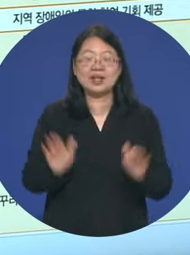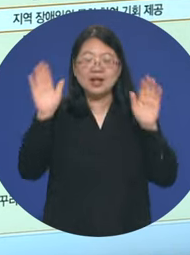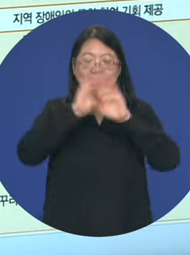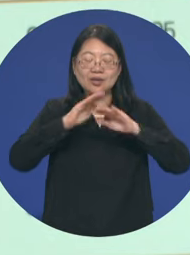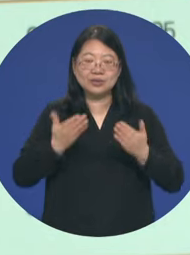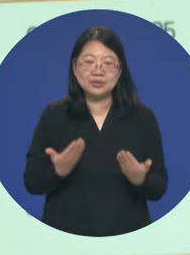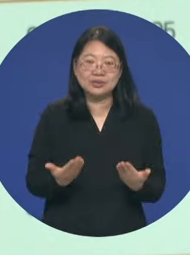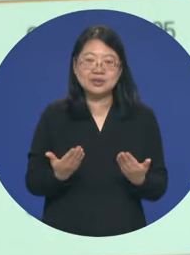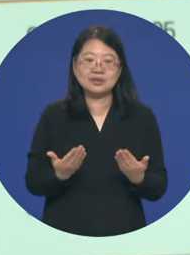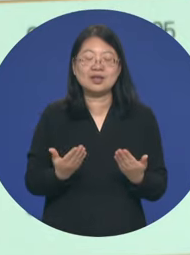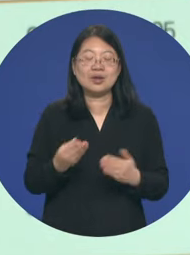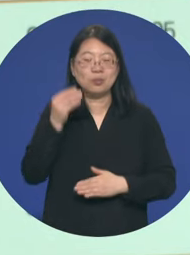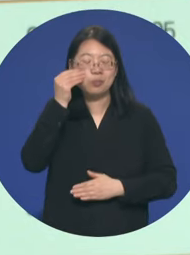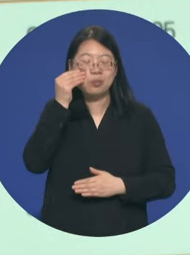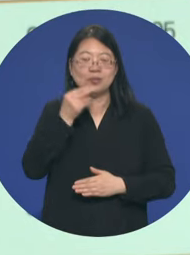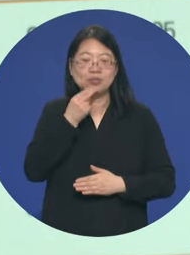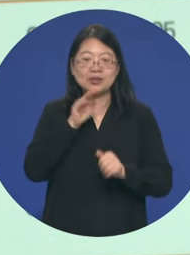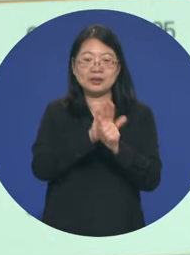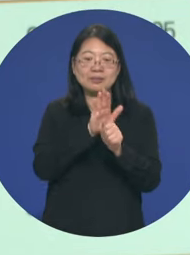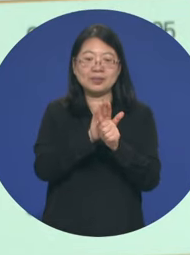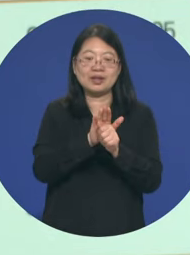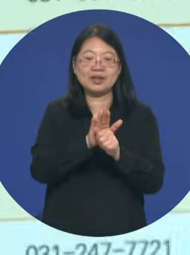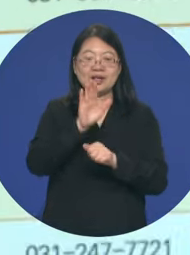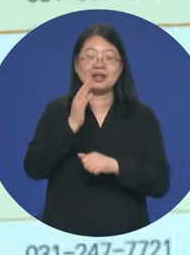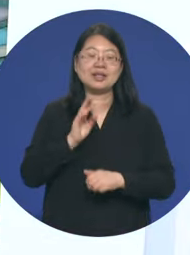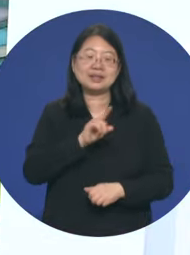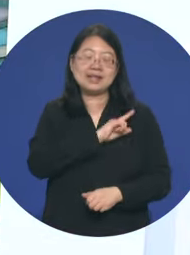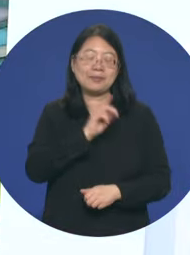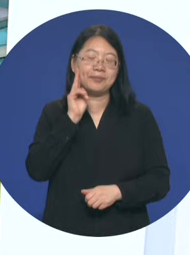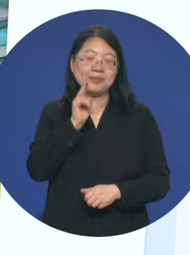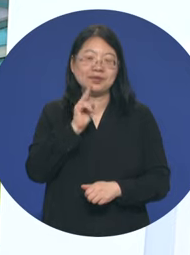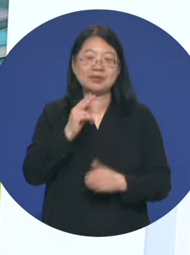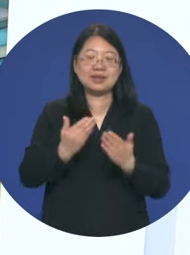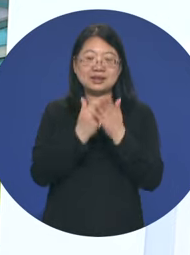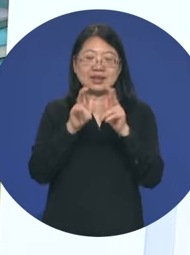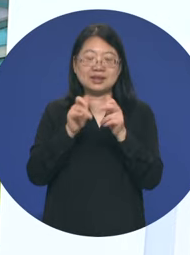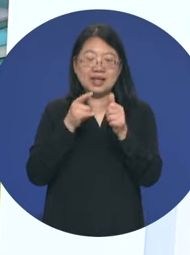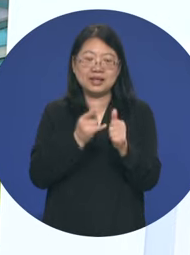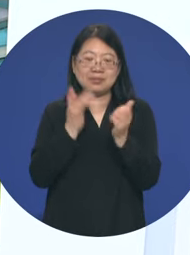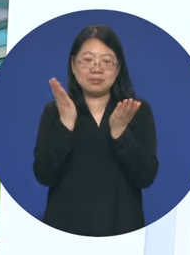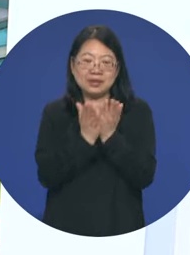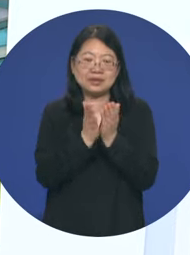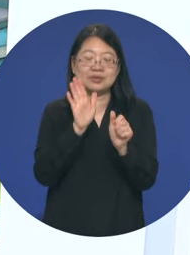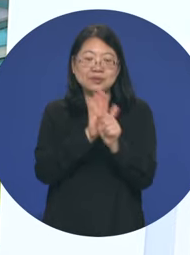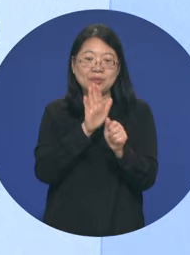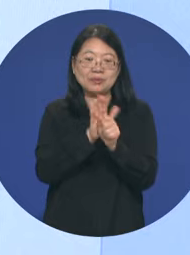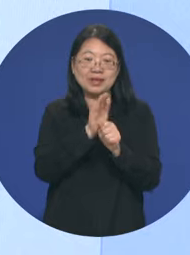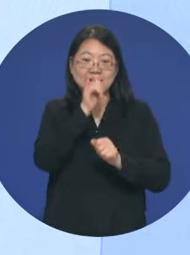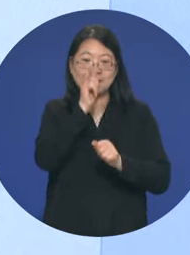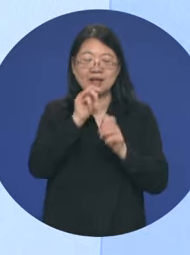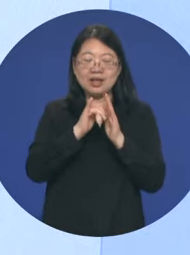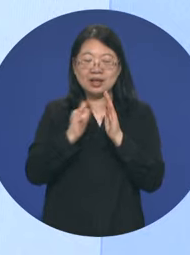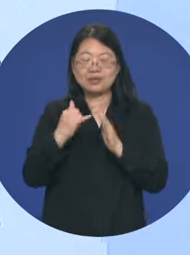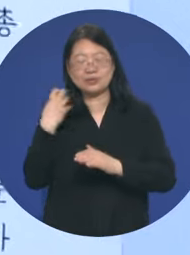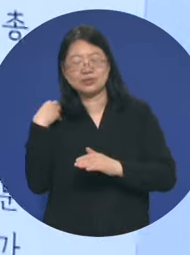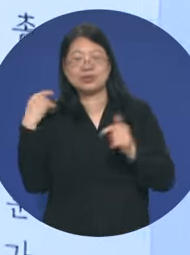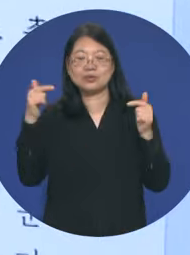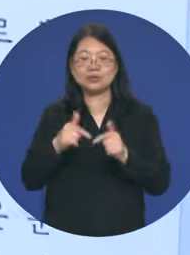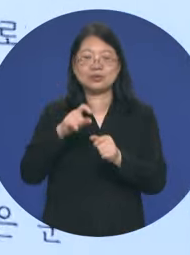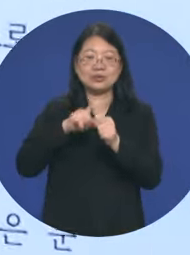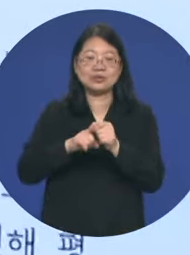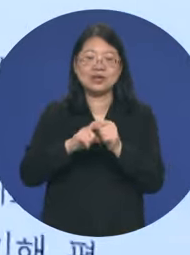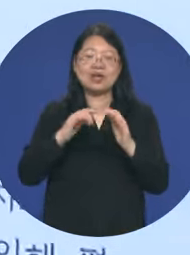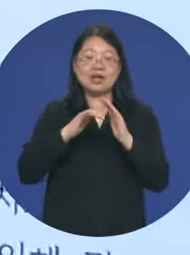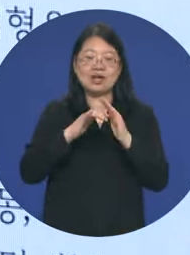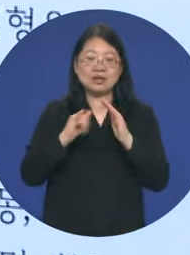야간과 휴일에도 공백이 없도록 지원하고 최중증 발달장애인에게 맞춤 돌봄 인력을 지원, 또 가족 부담을 줄이기 위해